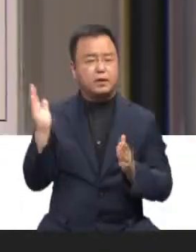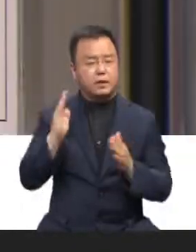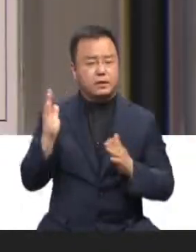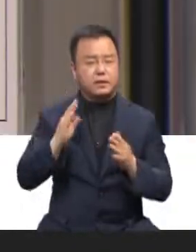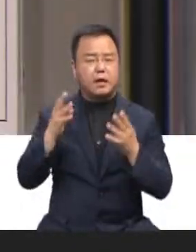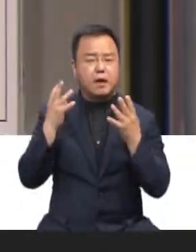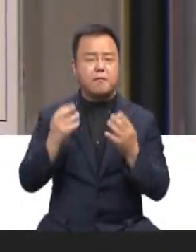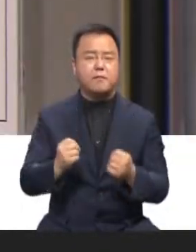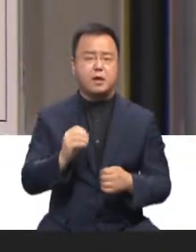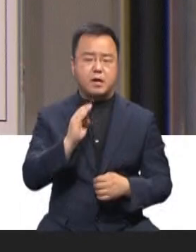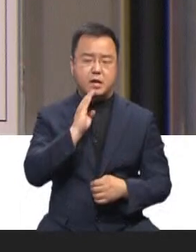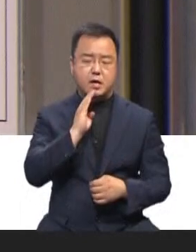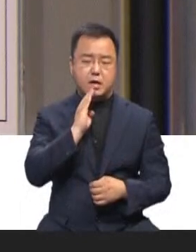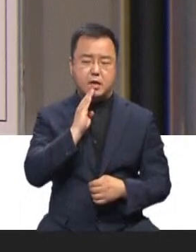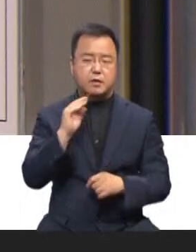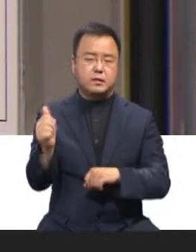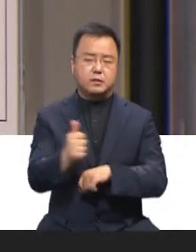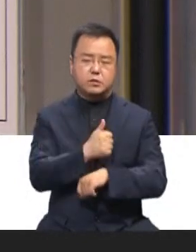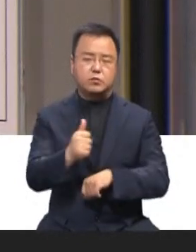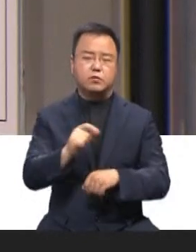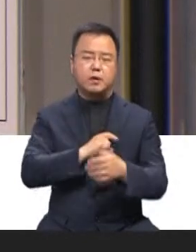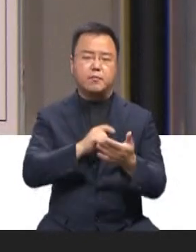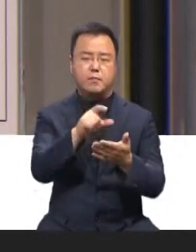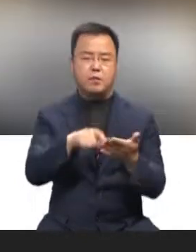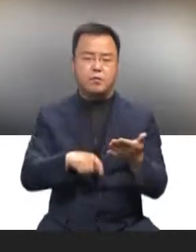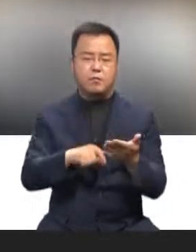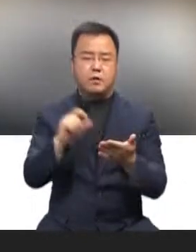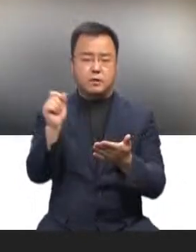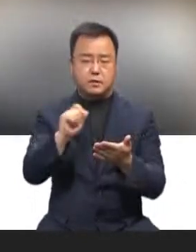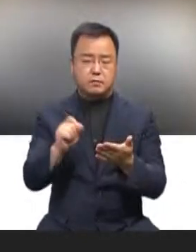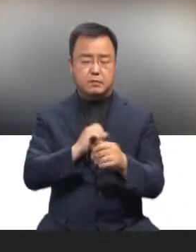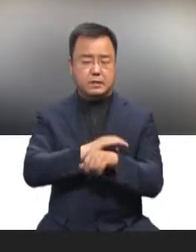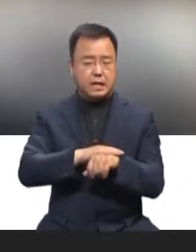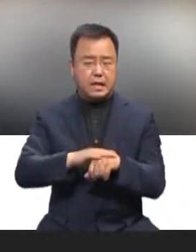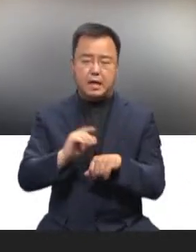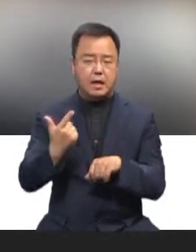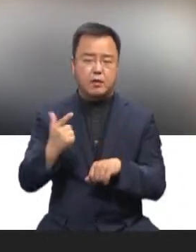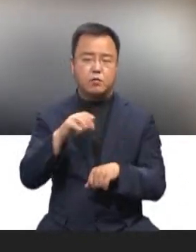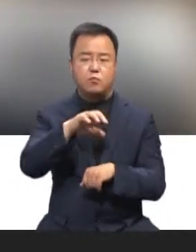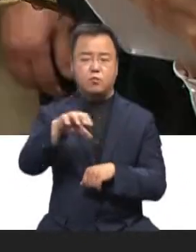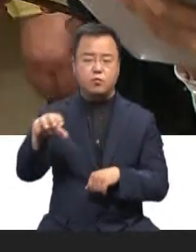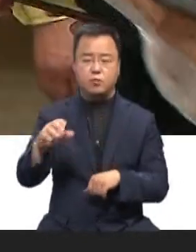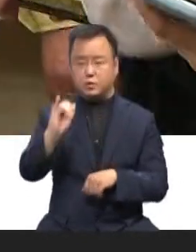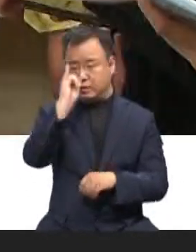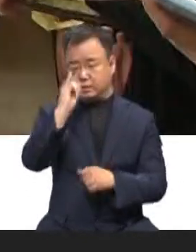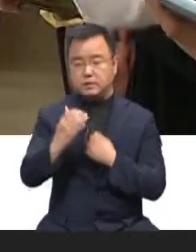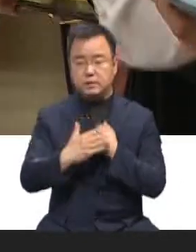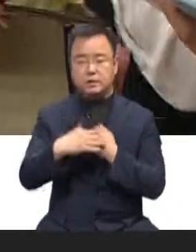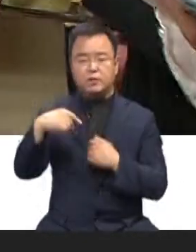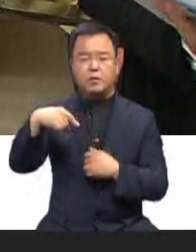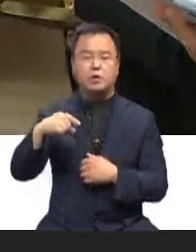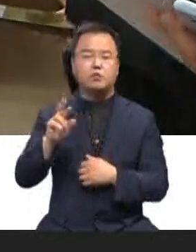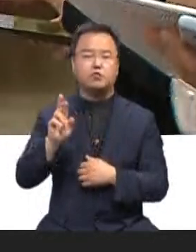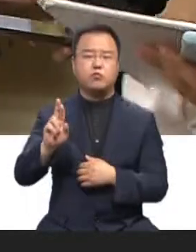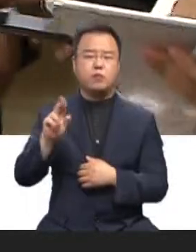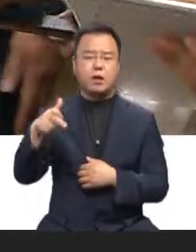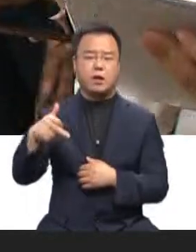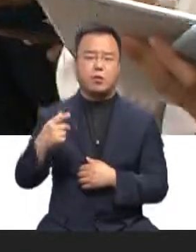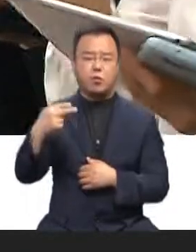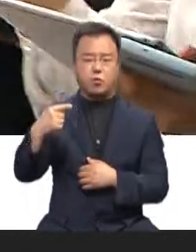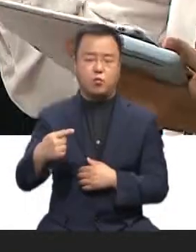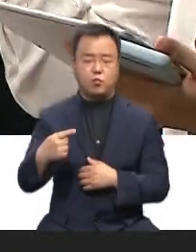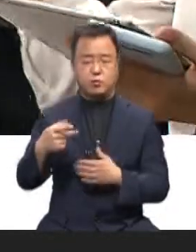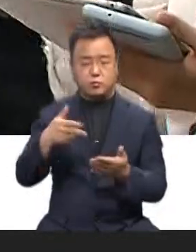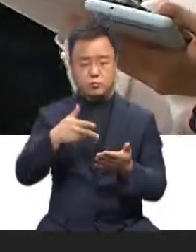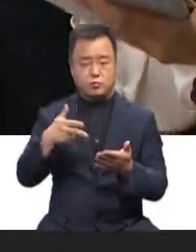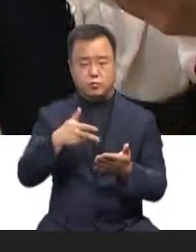많으니깐요 출입 명부를 제대로 작성하는 곳 하지 않는 곳이 있어서 교육부가 qr 코드를 활용한 출석 체크 시스템